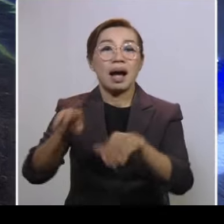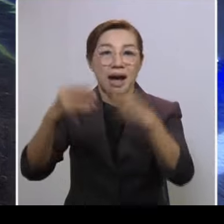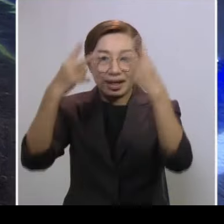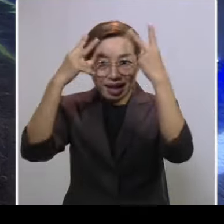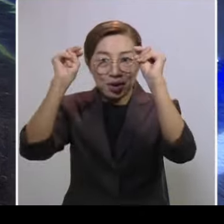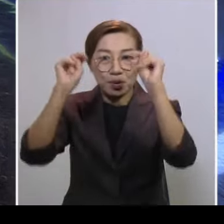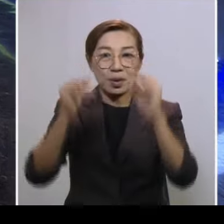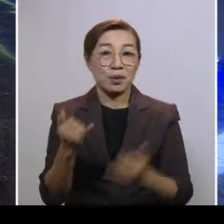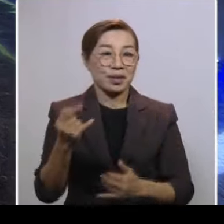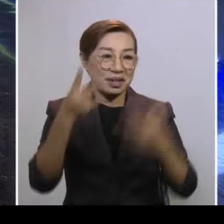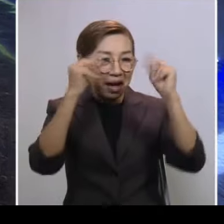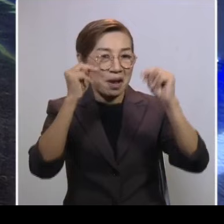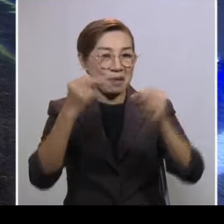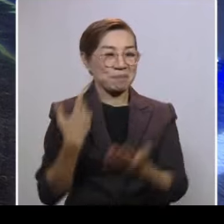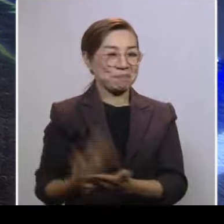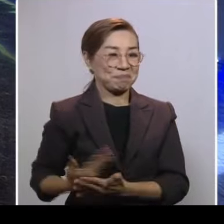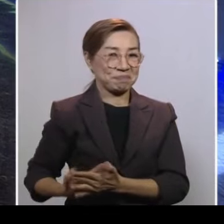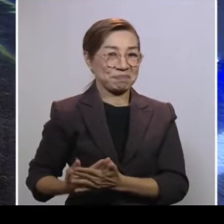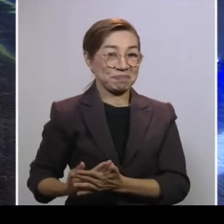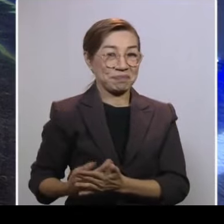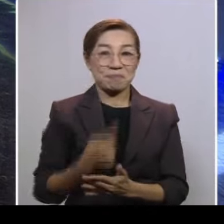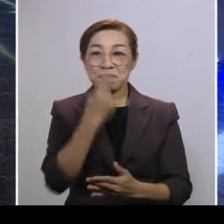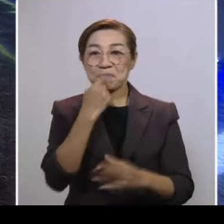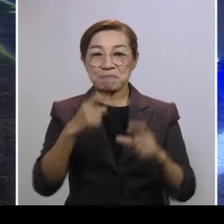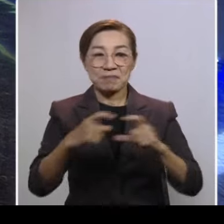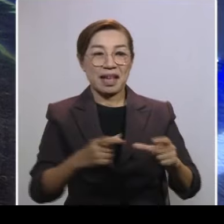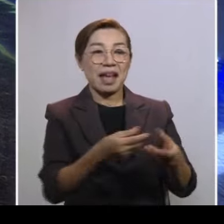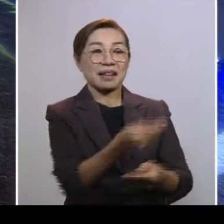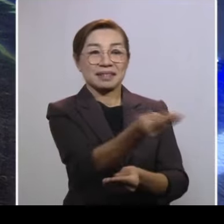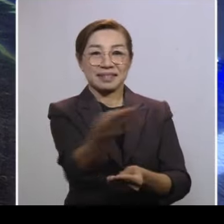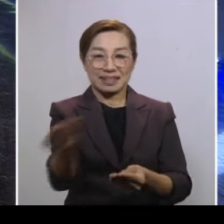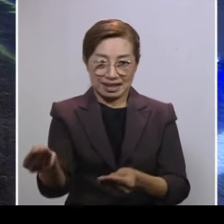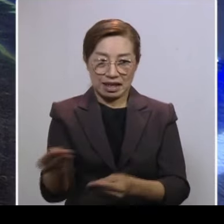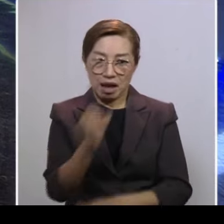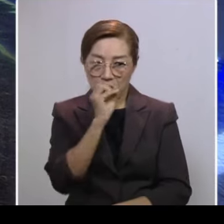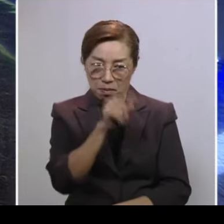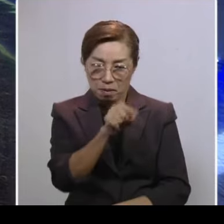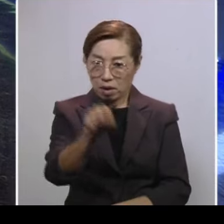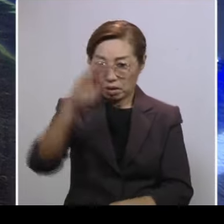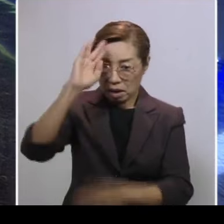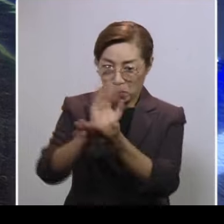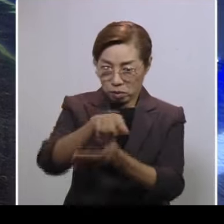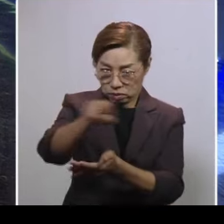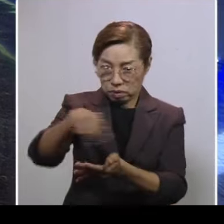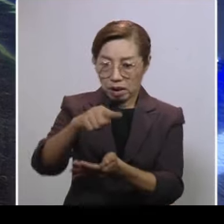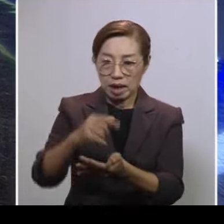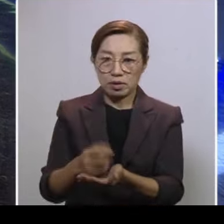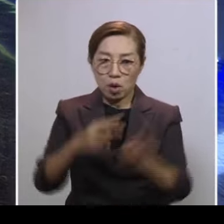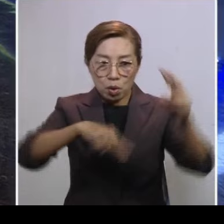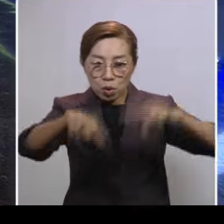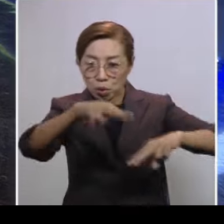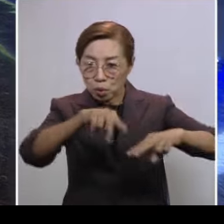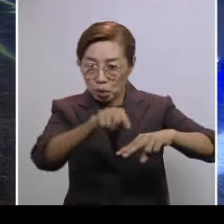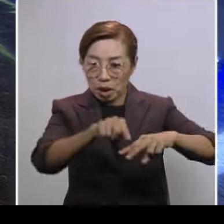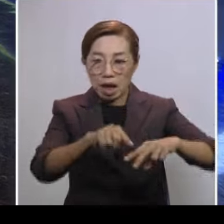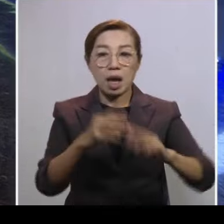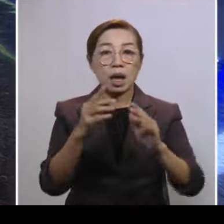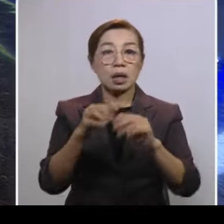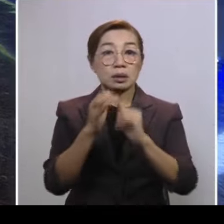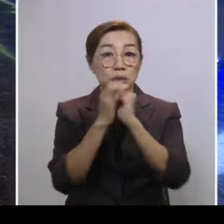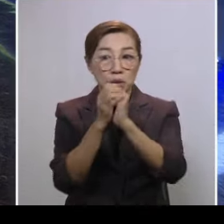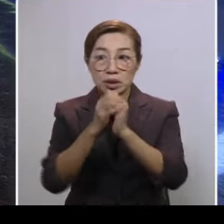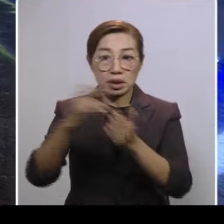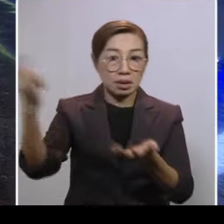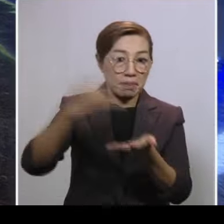แมกระเป๋าตุงแจกอั่งเปาซองแดงพร้อมกับกำชับให้เจ้าหน้าที่ตำรวจดูแลรักษาความปลอดภัยให้กับนักท่องเที่ยวในช่วง